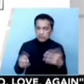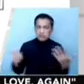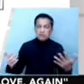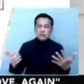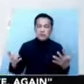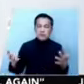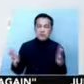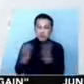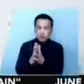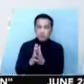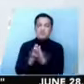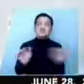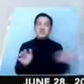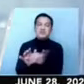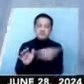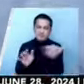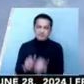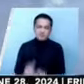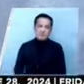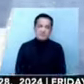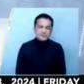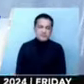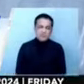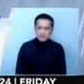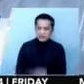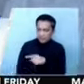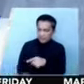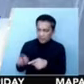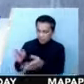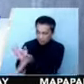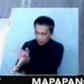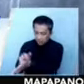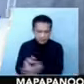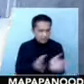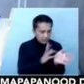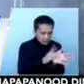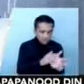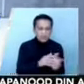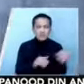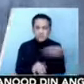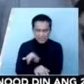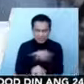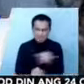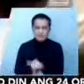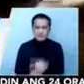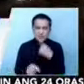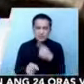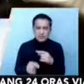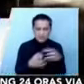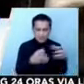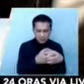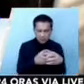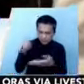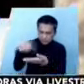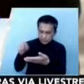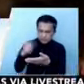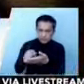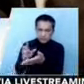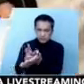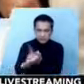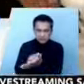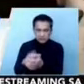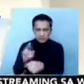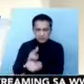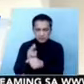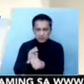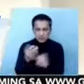iisa. Pero ang kampo ni Guo, susuriin din daw ang mga sinasabing fingerprints sa oras na ginamit itong ebidensya laban